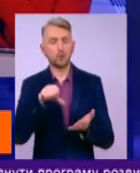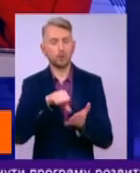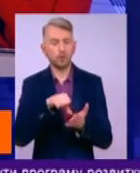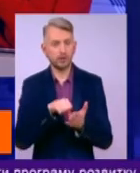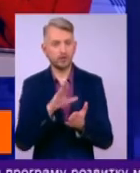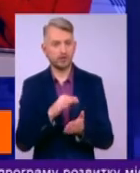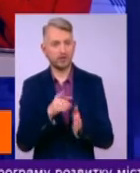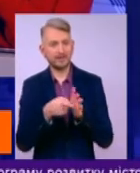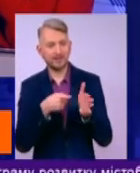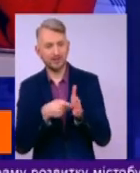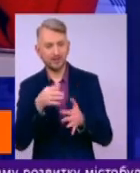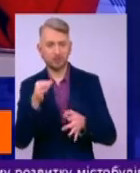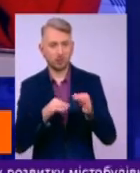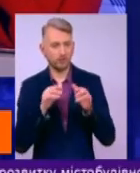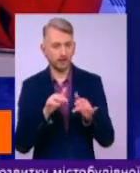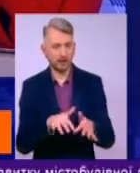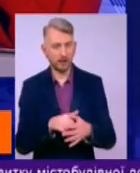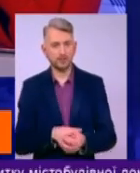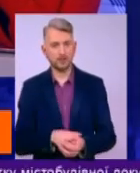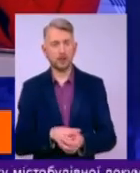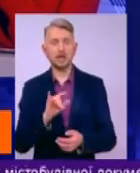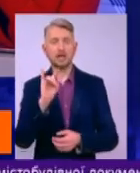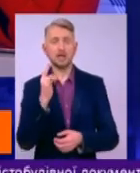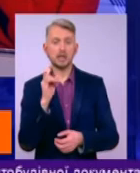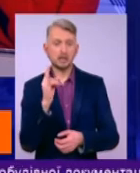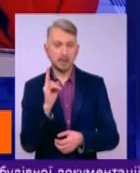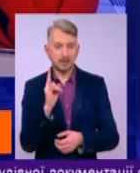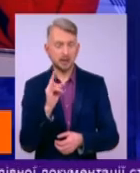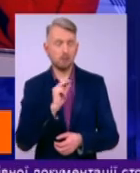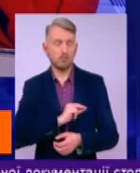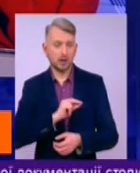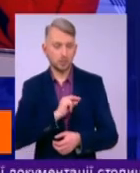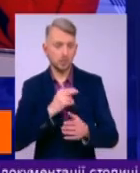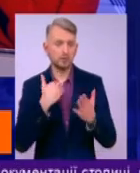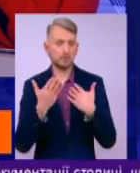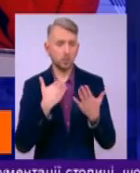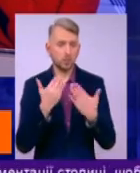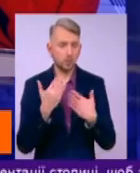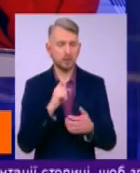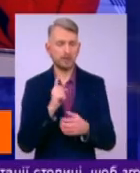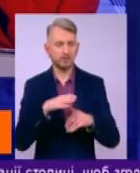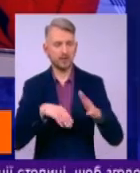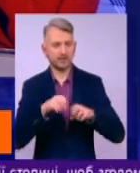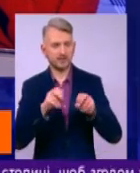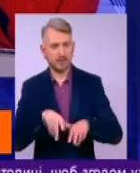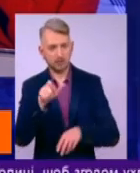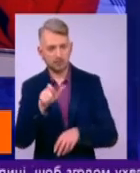в слідчих або в судових діях. Дитина працює і спілкується з фахівцем, з психологом чи